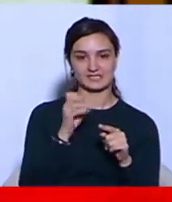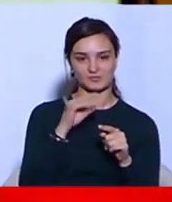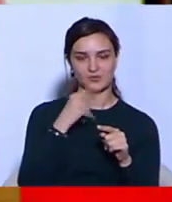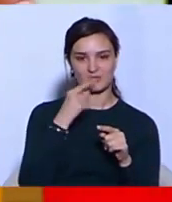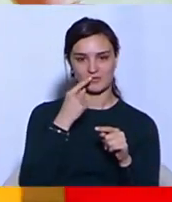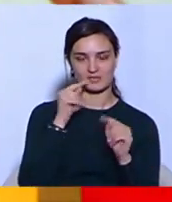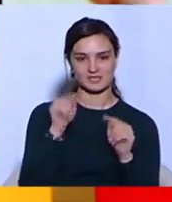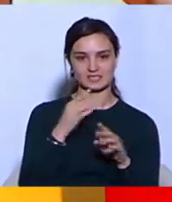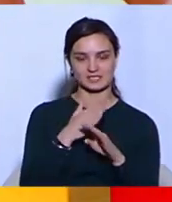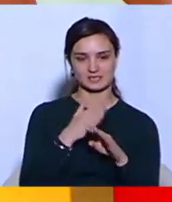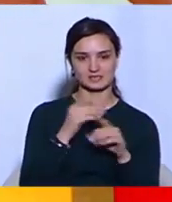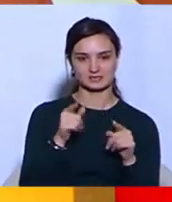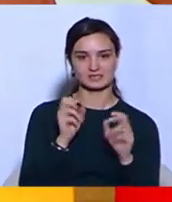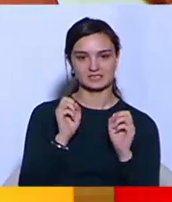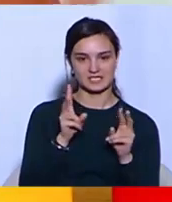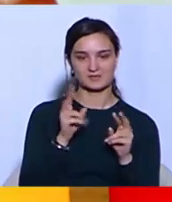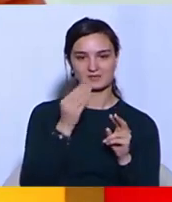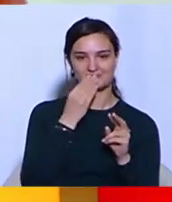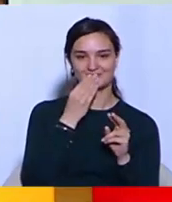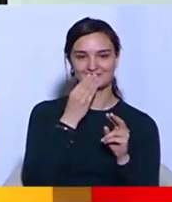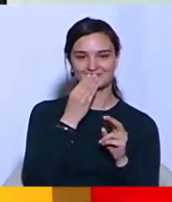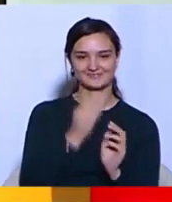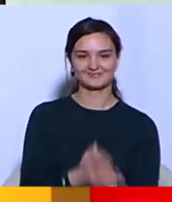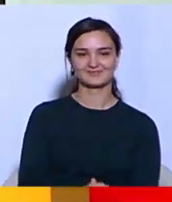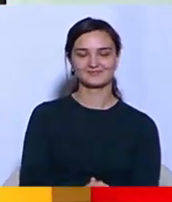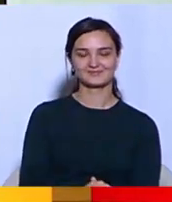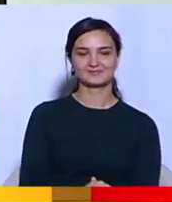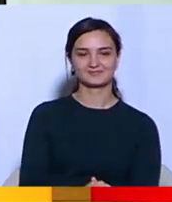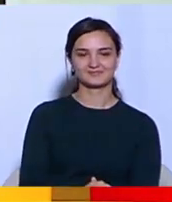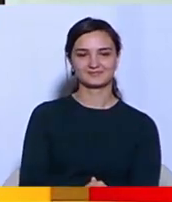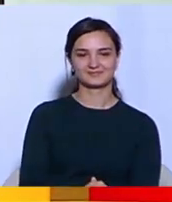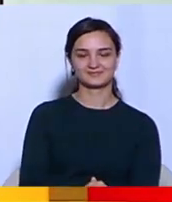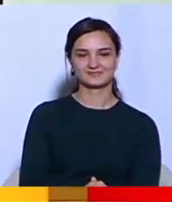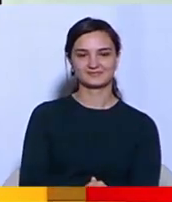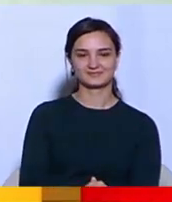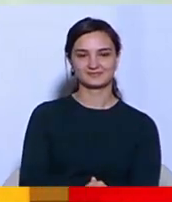ჩათვალა, რომ ეს არის სახიფათო პროდუქტები. დიახ.